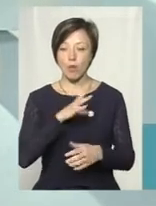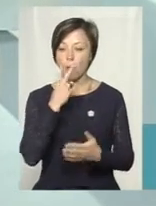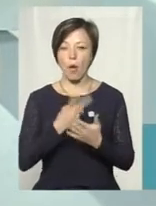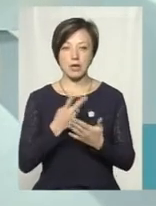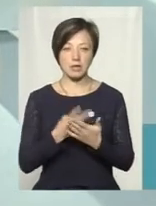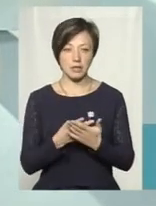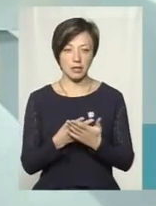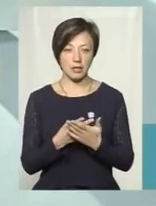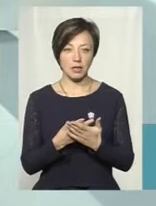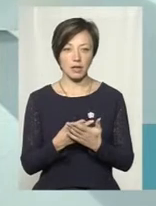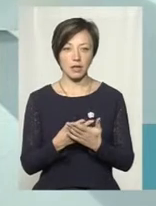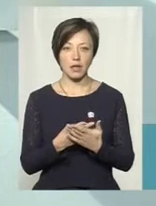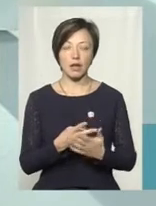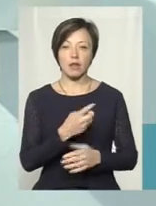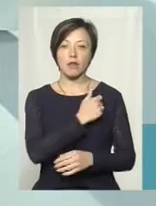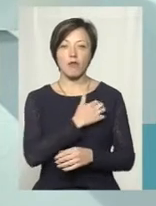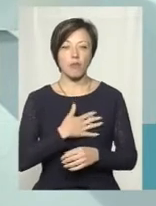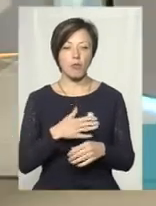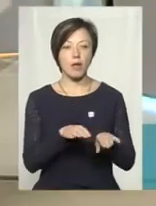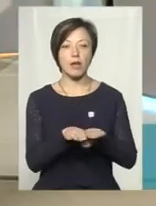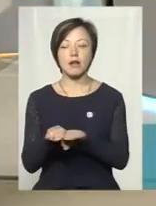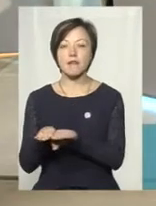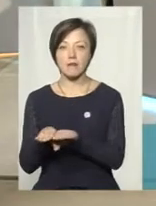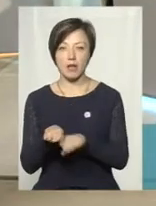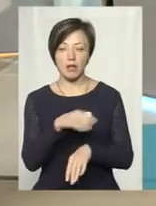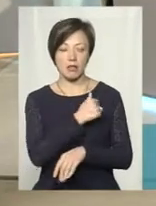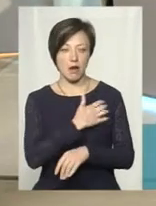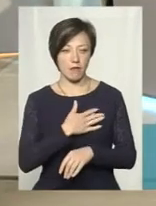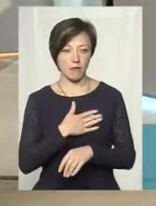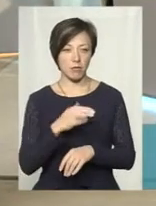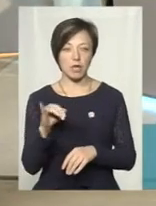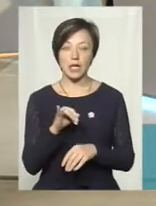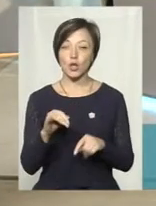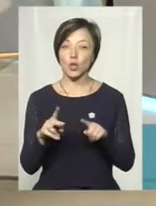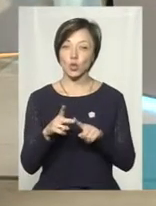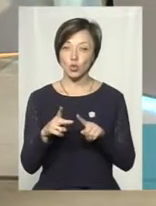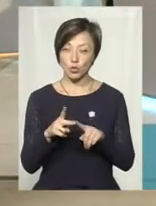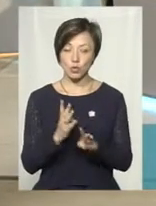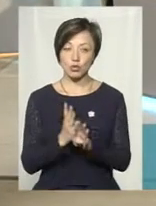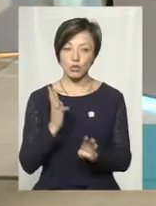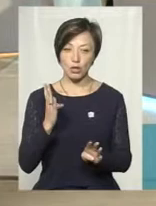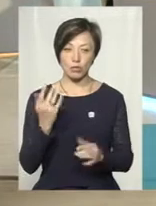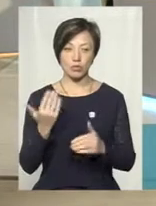показники травмованості, рівня травми. І в другу чергу вже